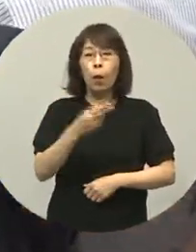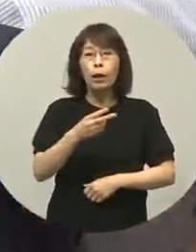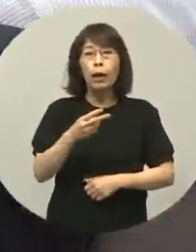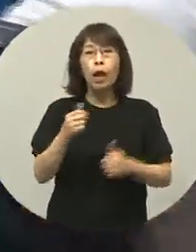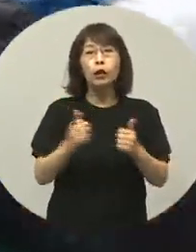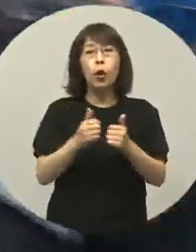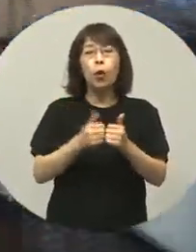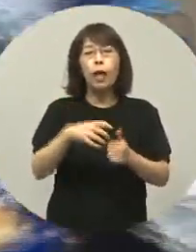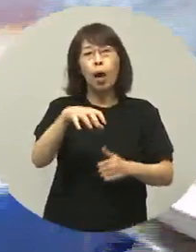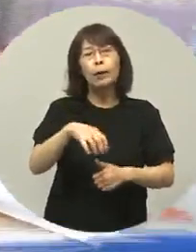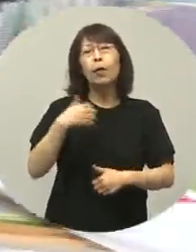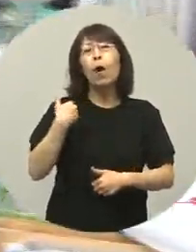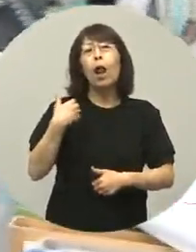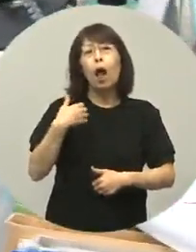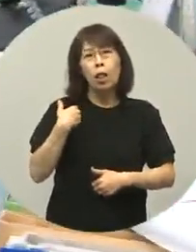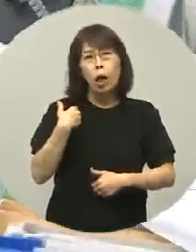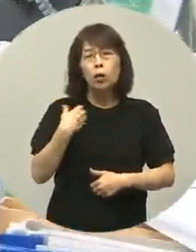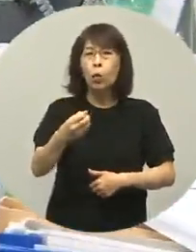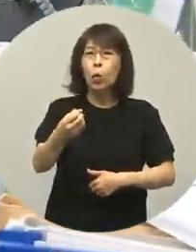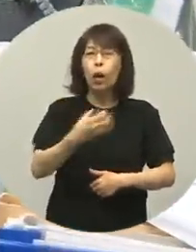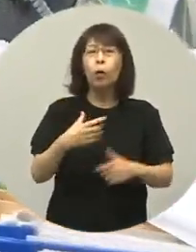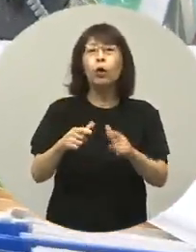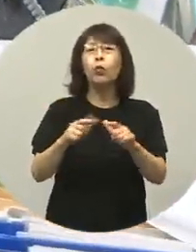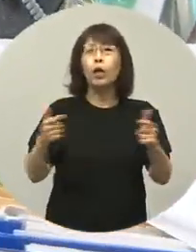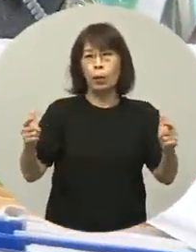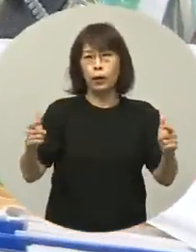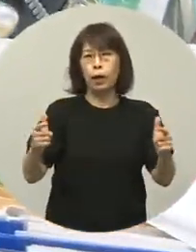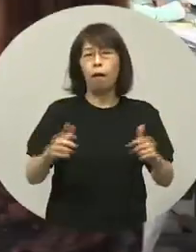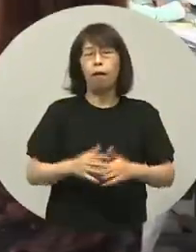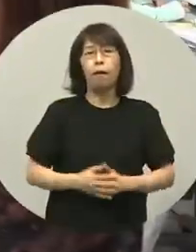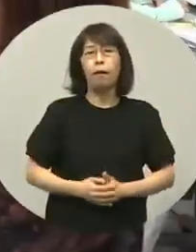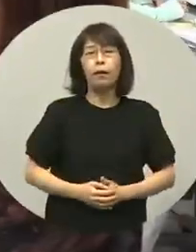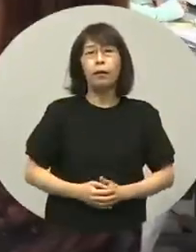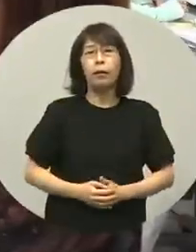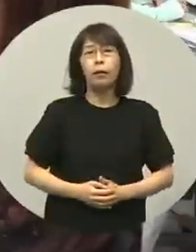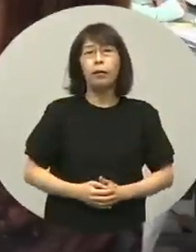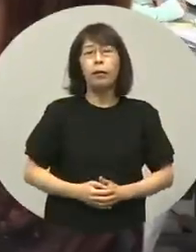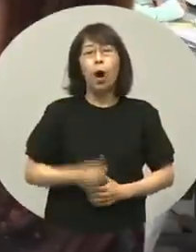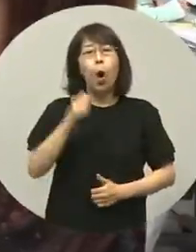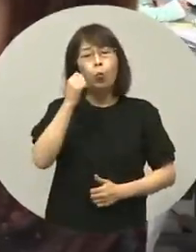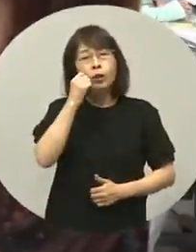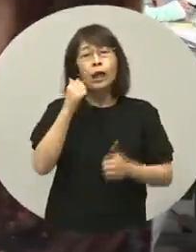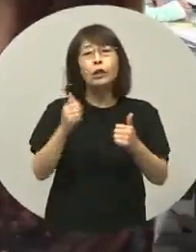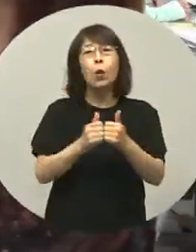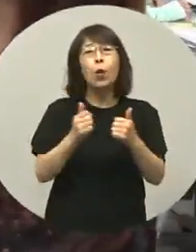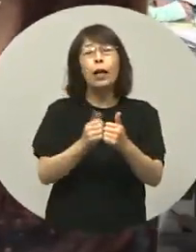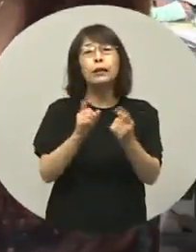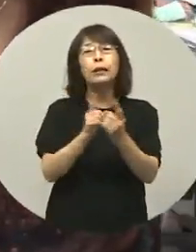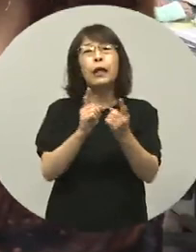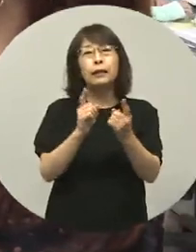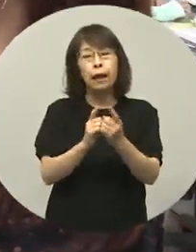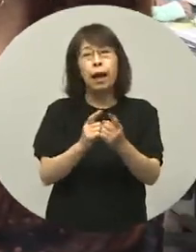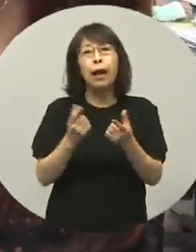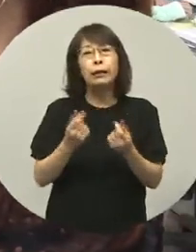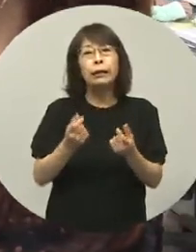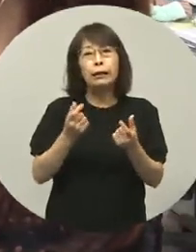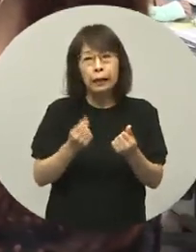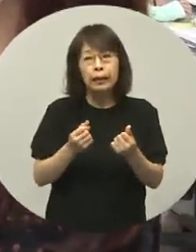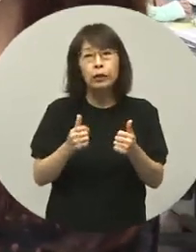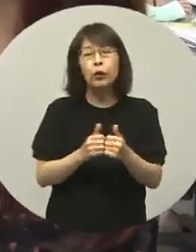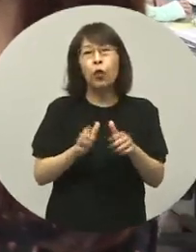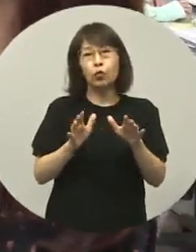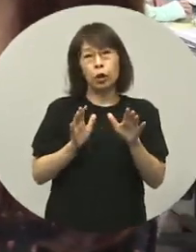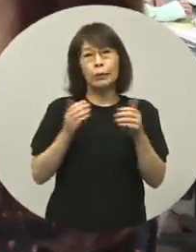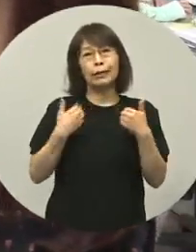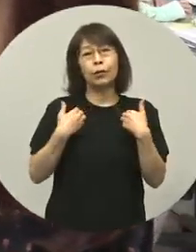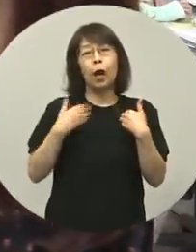ない、そういった相談事が多くなってきているという現状もございます。そういった相談事に対しても、しっかりと受け止めていく必要があるん